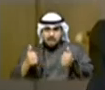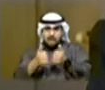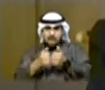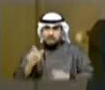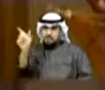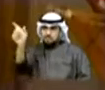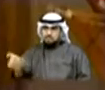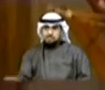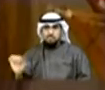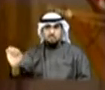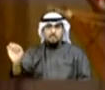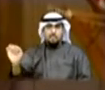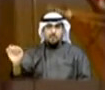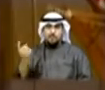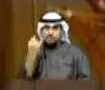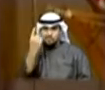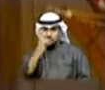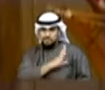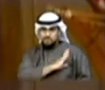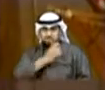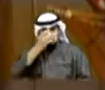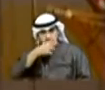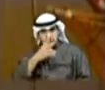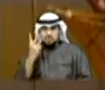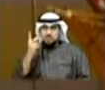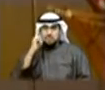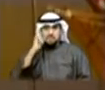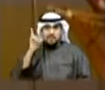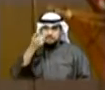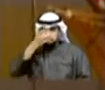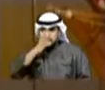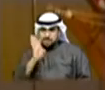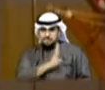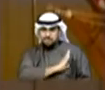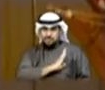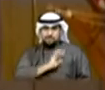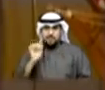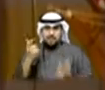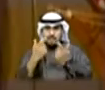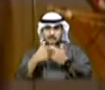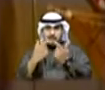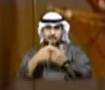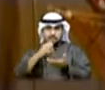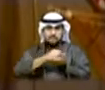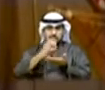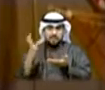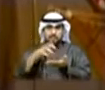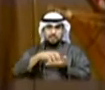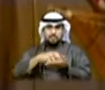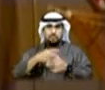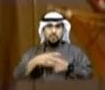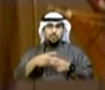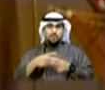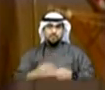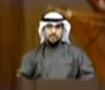خلال حرب تحرير الكويت. جميع الحاضرين اليوم يمتزج لديهم شعور بالفخر والحزن في آن واحد، وهم يكنون لكل